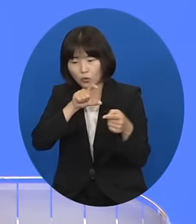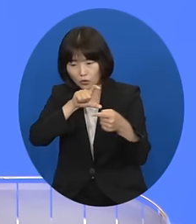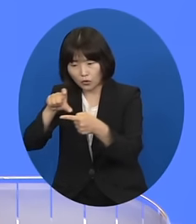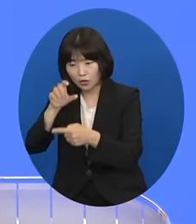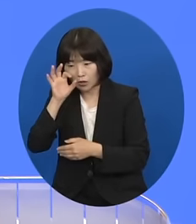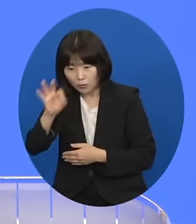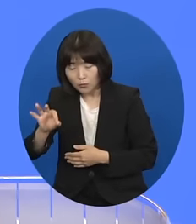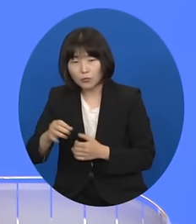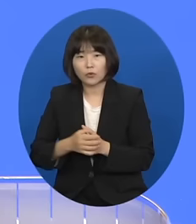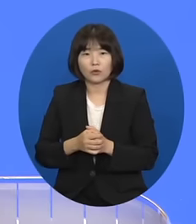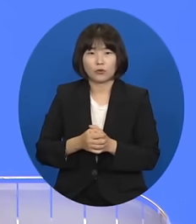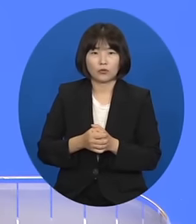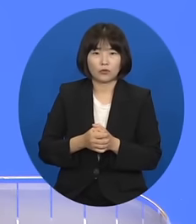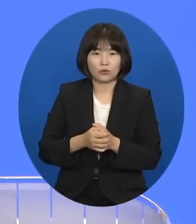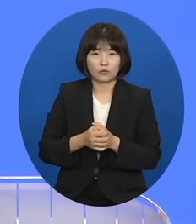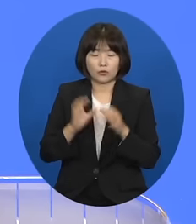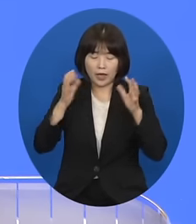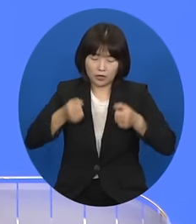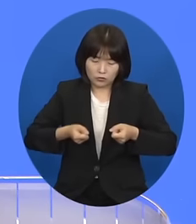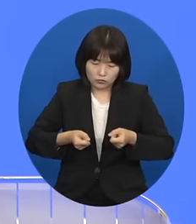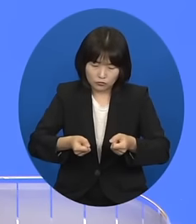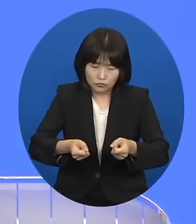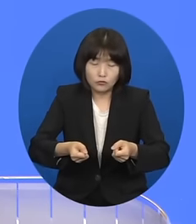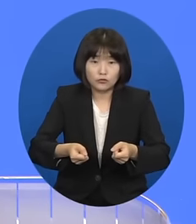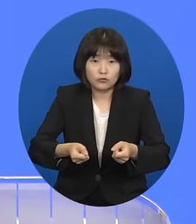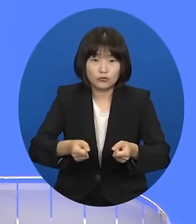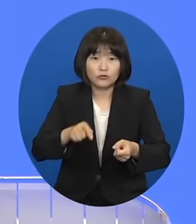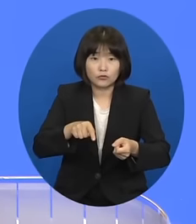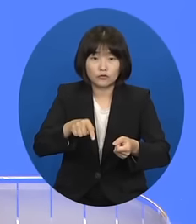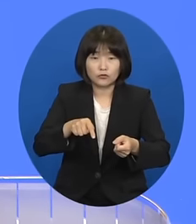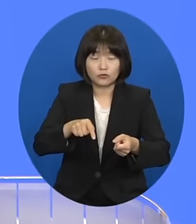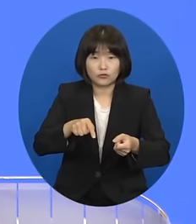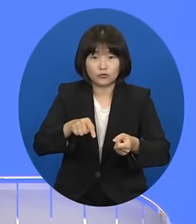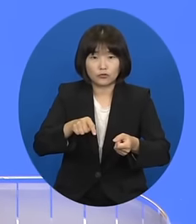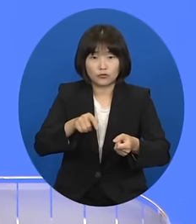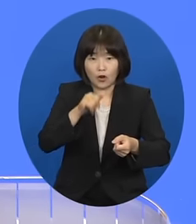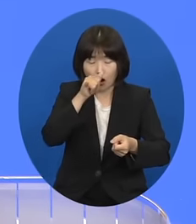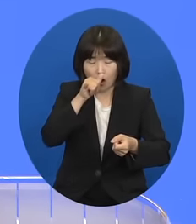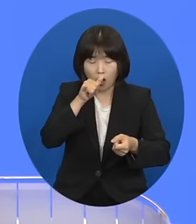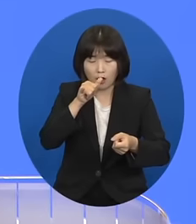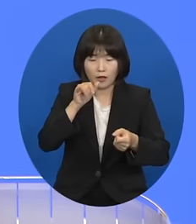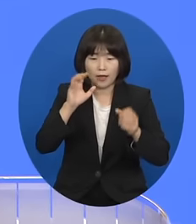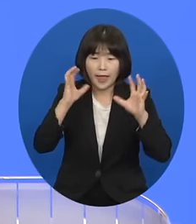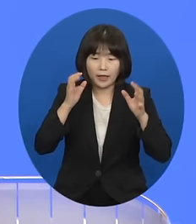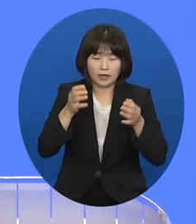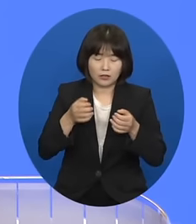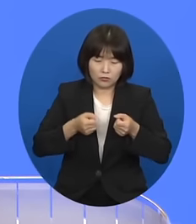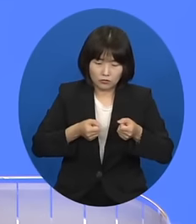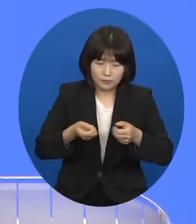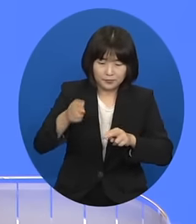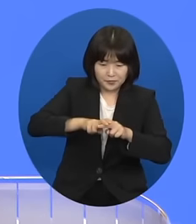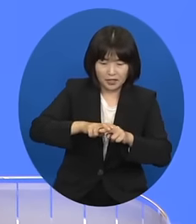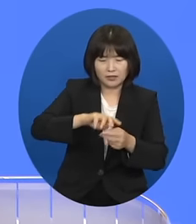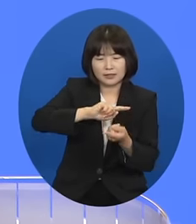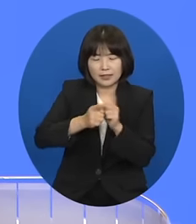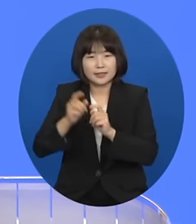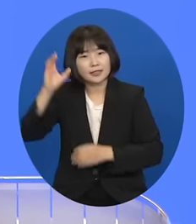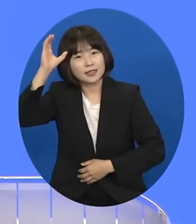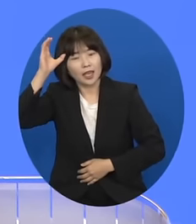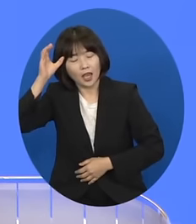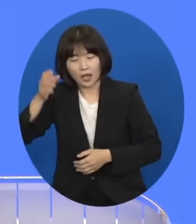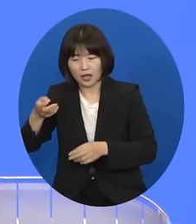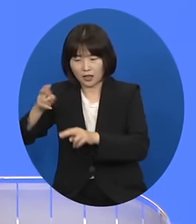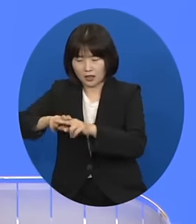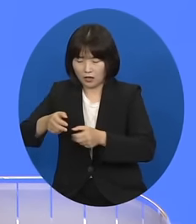유모차에 개를 태우고 다니는 왜 개모차 있죠? 개모차 일명 개모차의 판매가 일반 유모차를